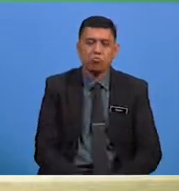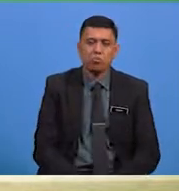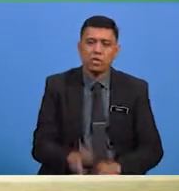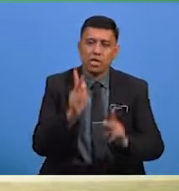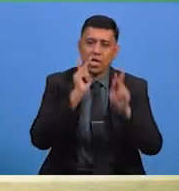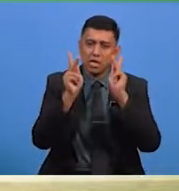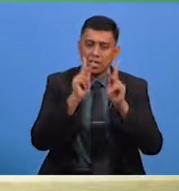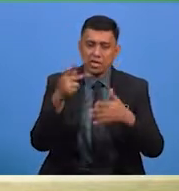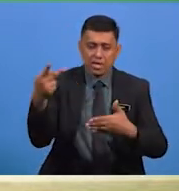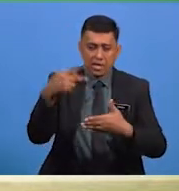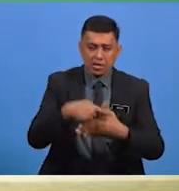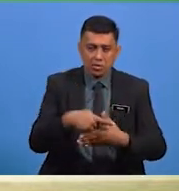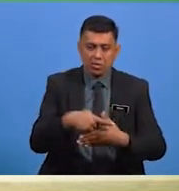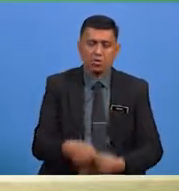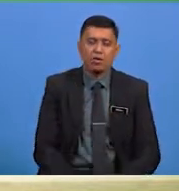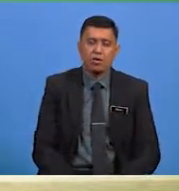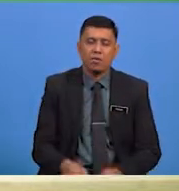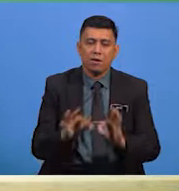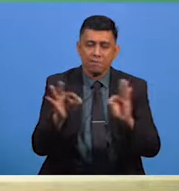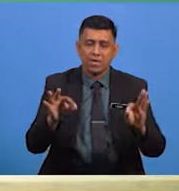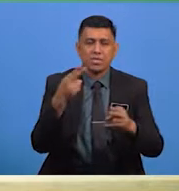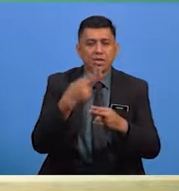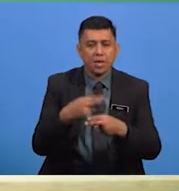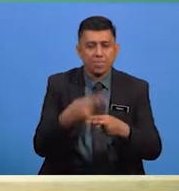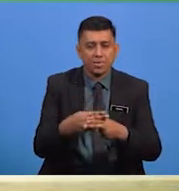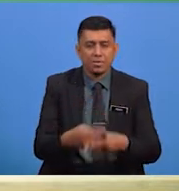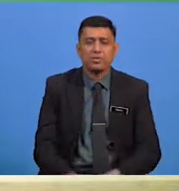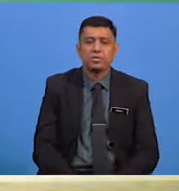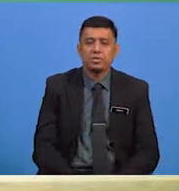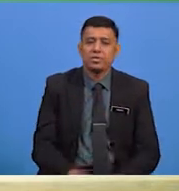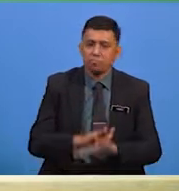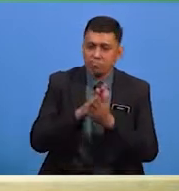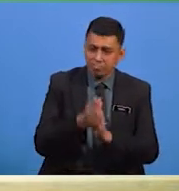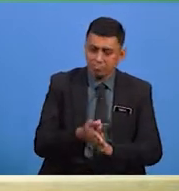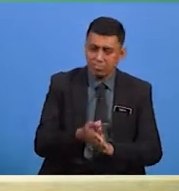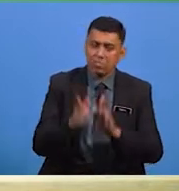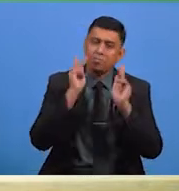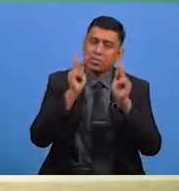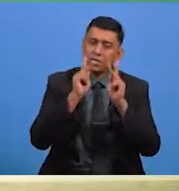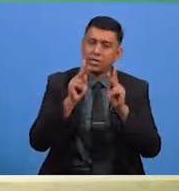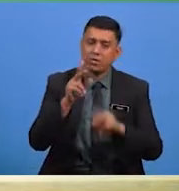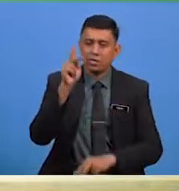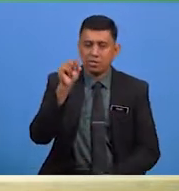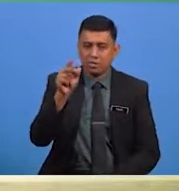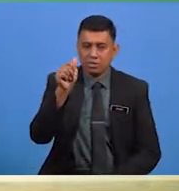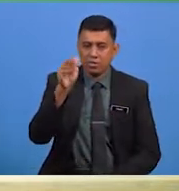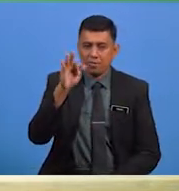kandung merupakan frasa nama. Jadi, kata nafi